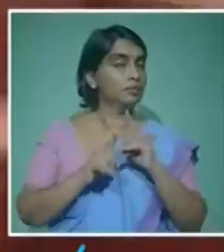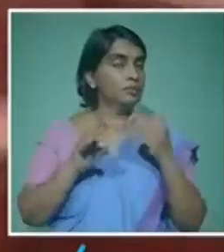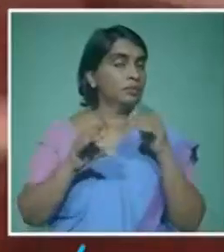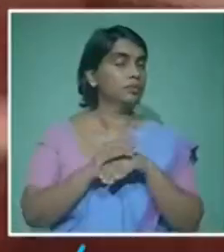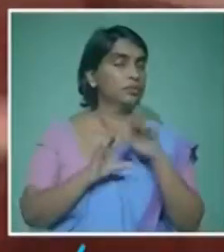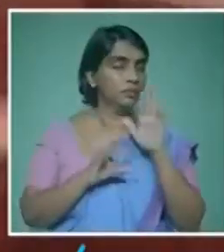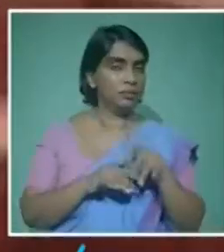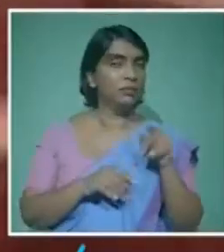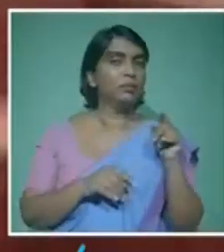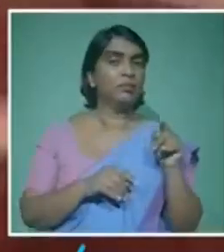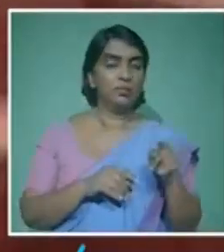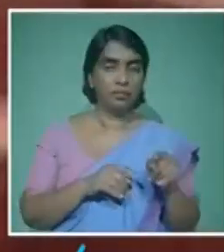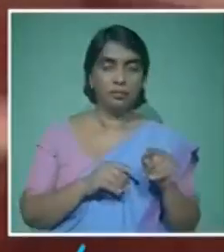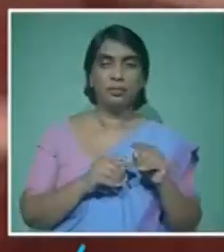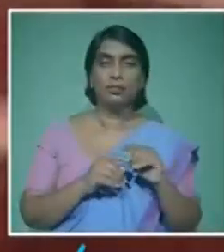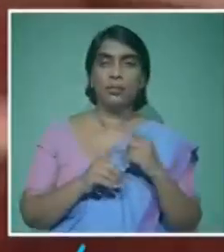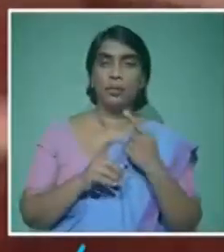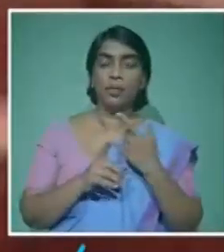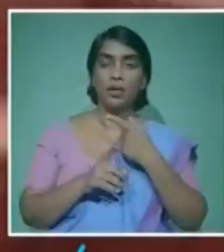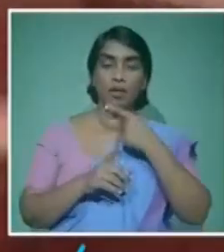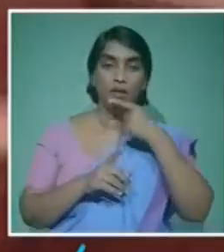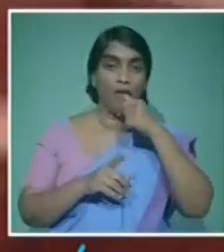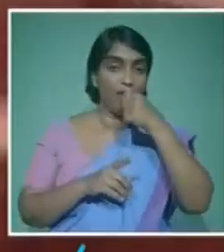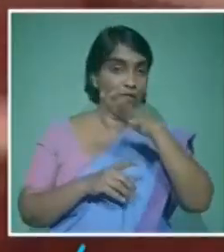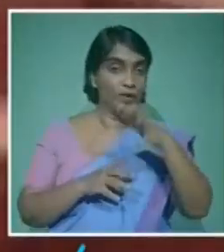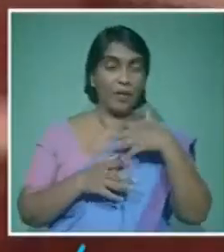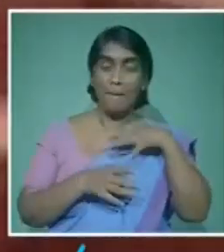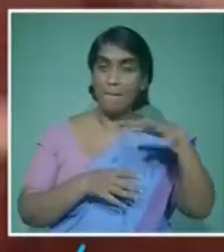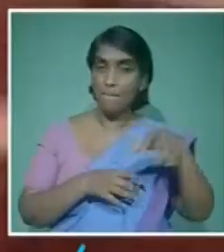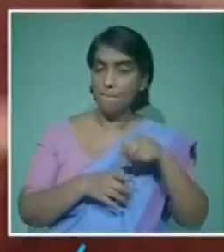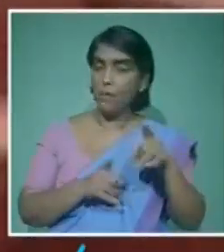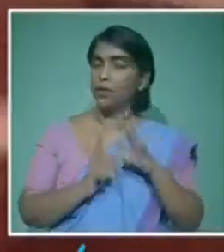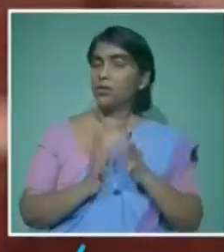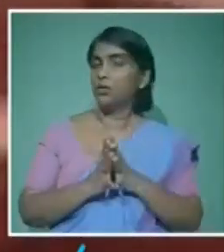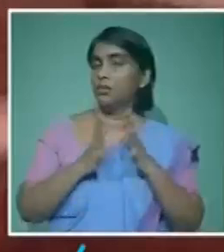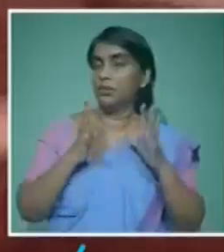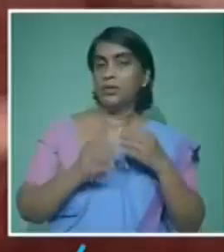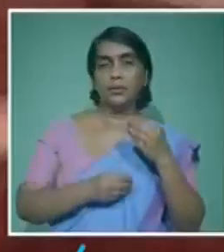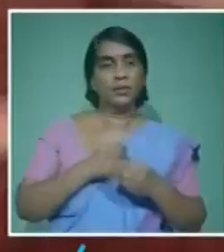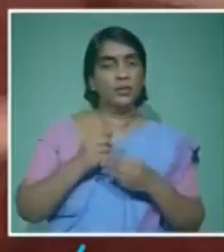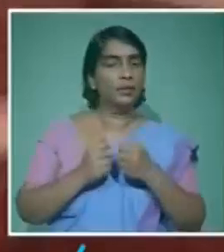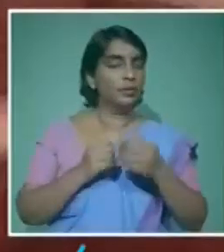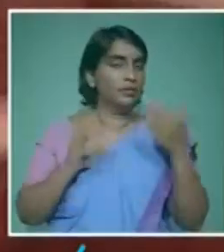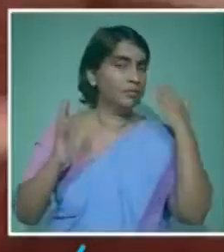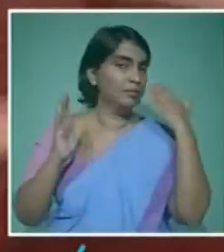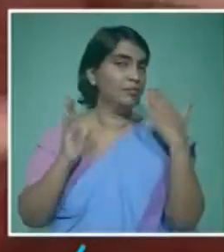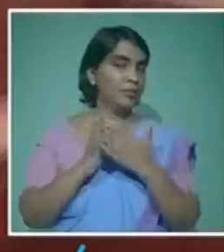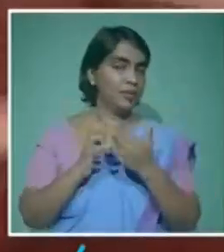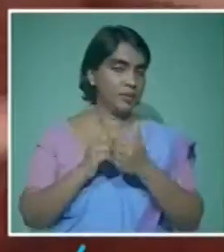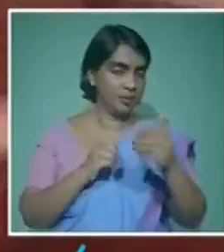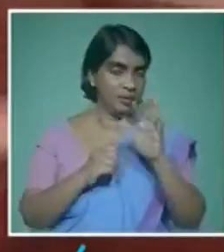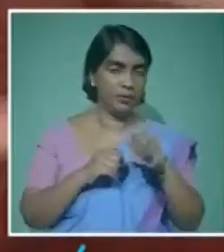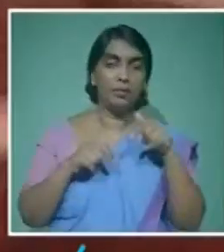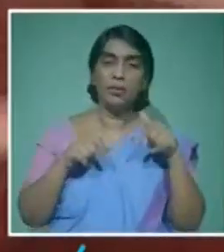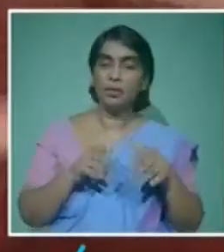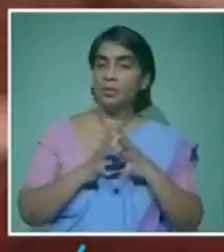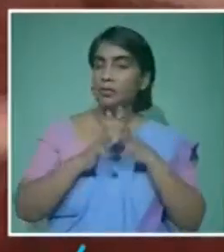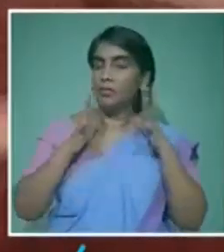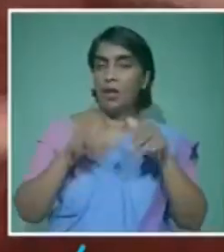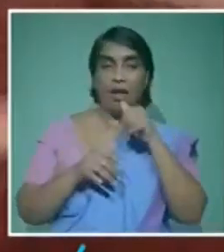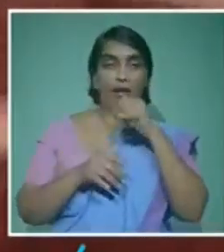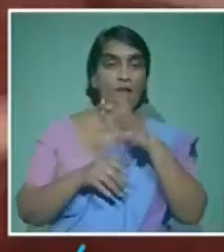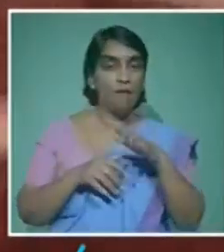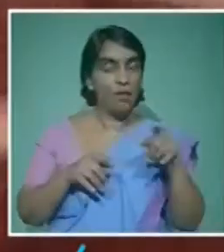கொண்டு இத்துறையினை பரவலாக மேற்கொண்டு வருகின்றோம். தற்போது பாரிய குளங்கள், நடுத்தர குளங்கள், பருவகால